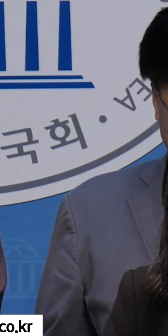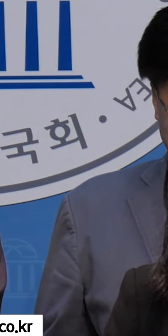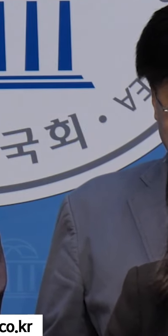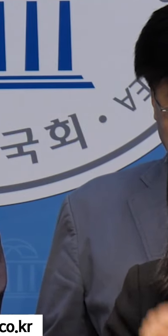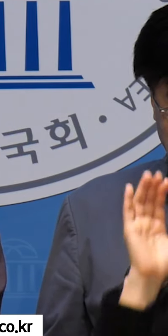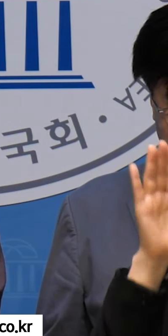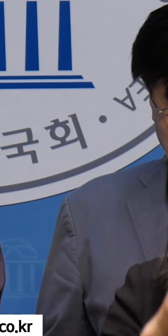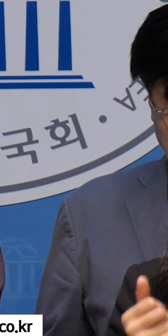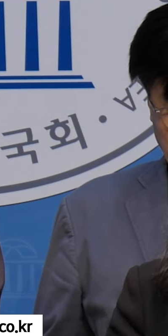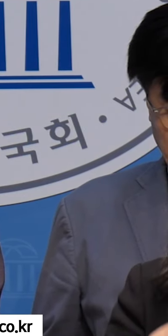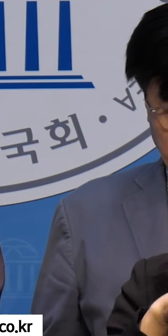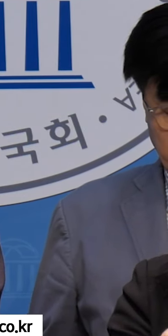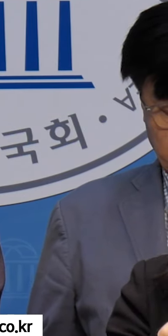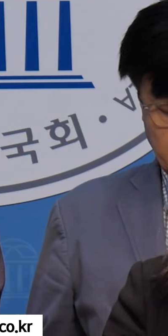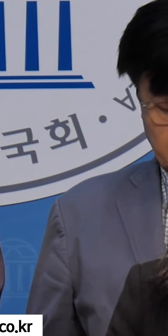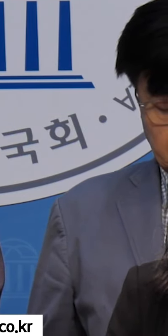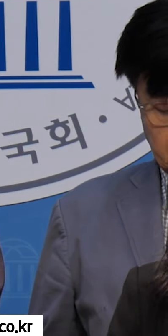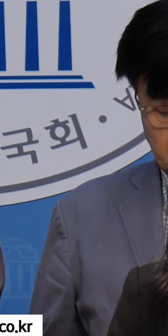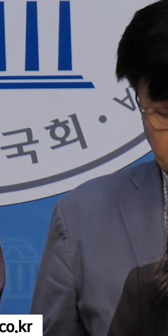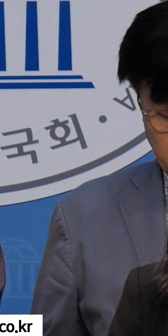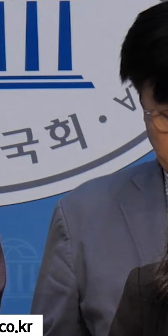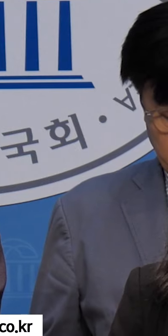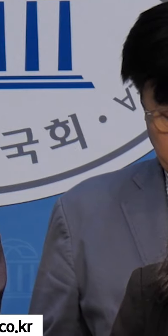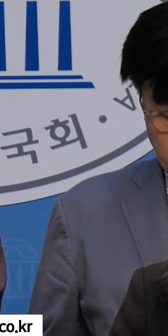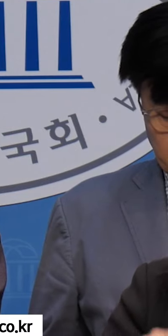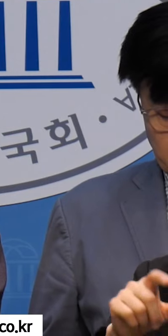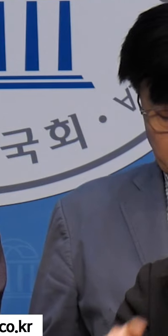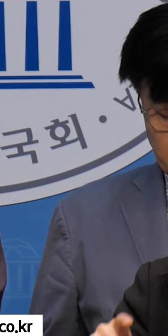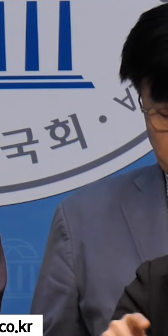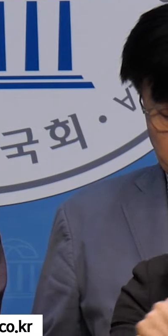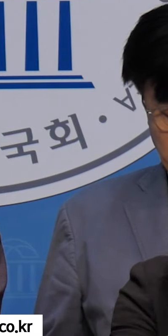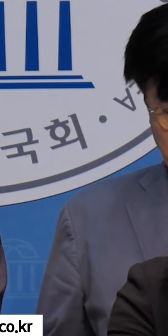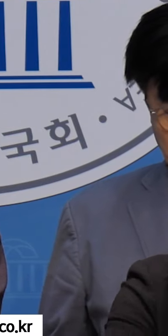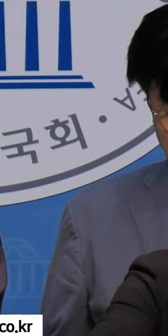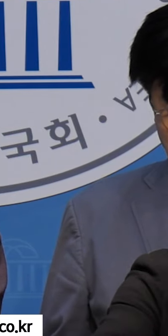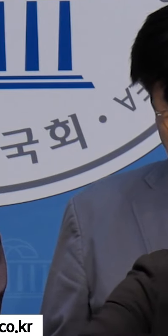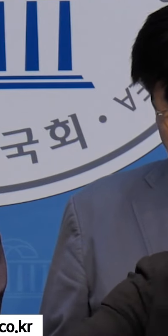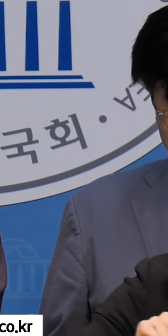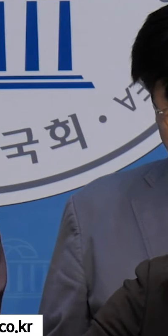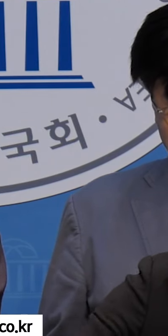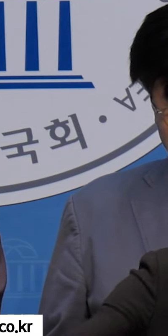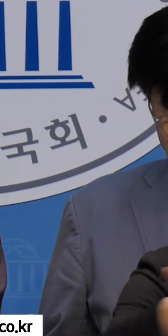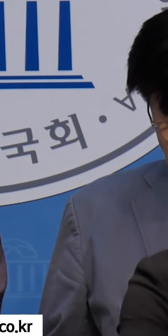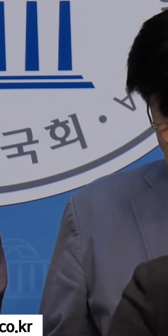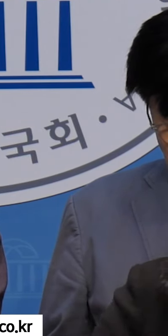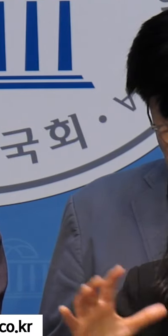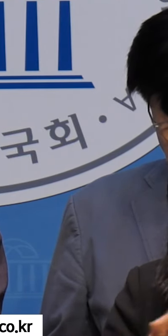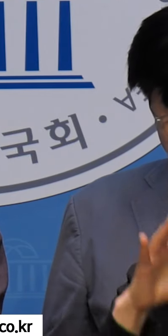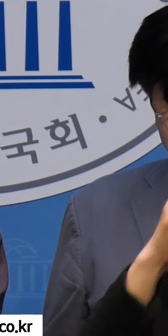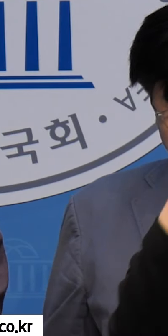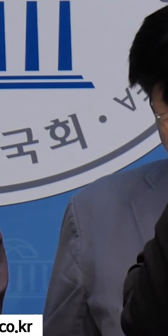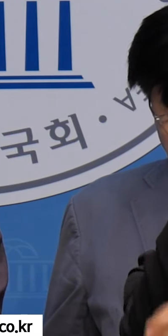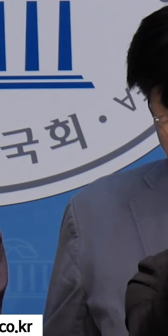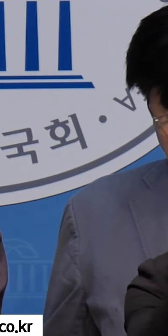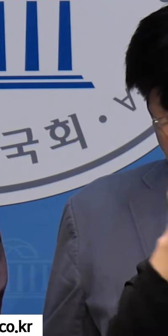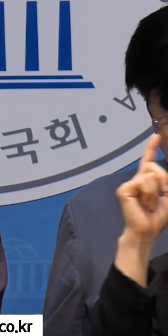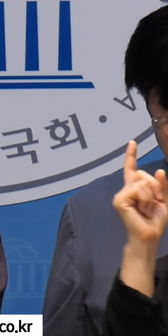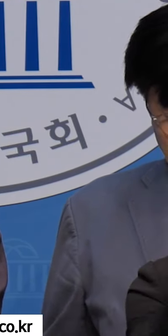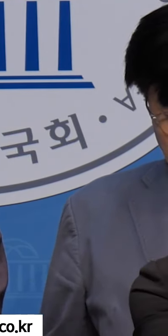앞으로 국회를 중심으로 또 지역의 지역사회와 손을 잡고 개헌 논의를